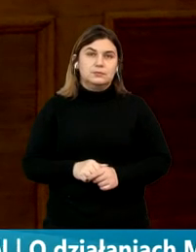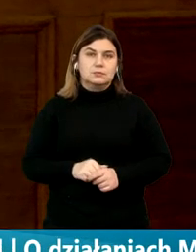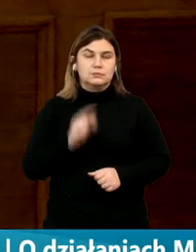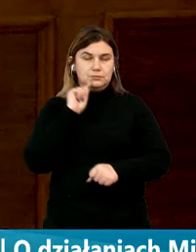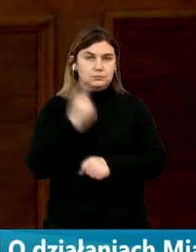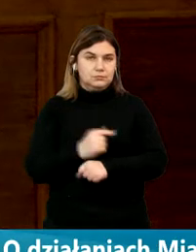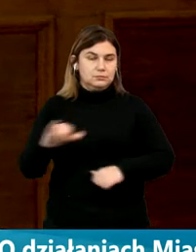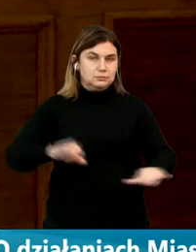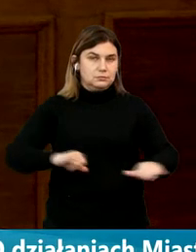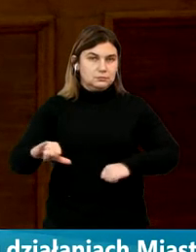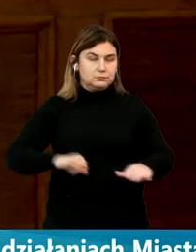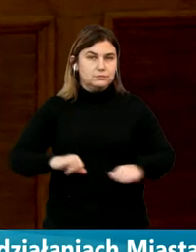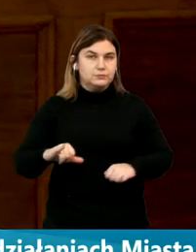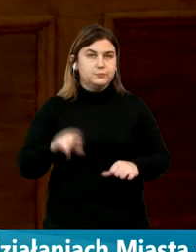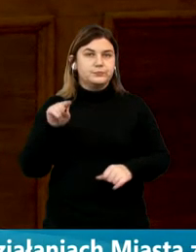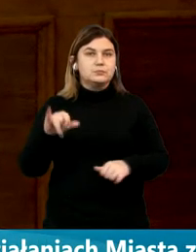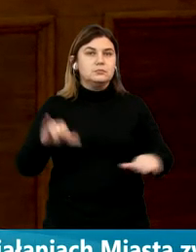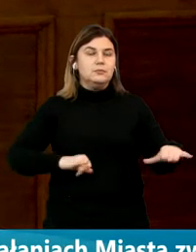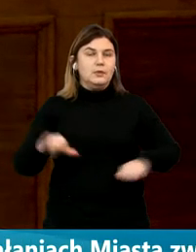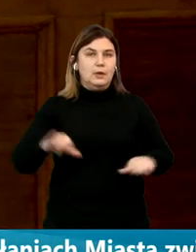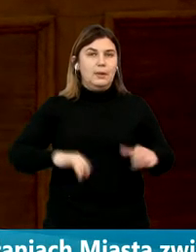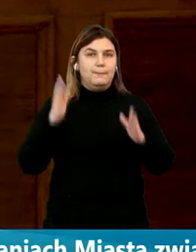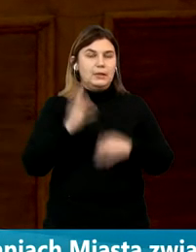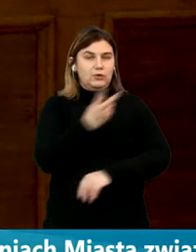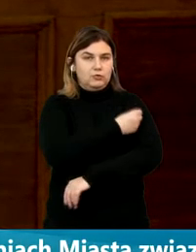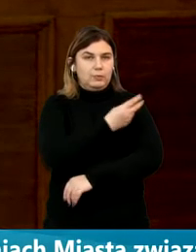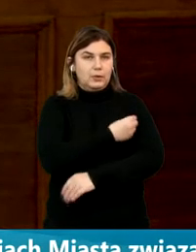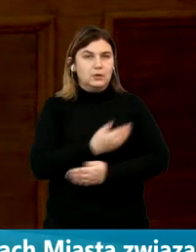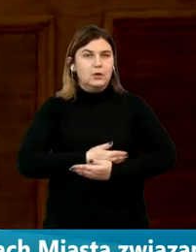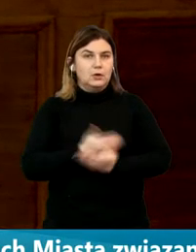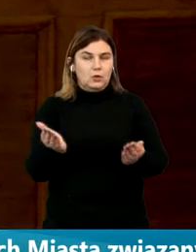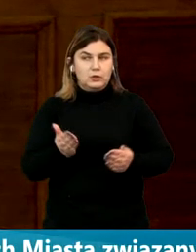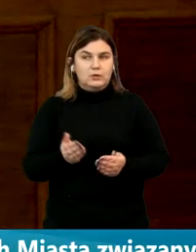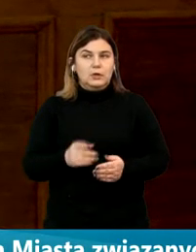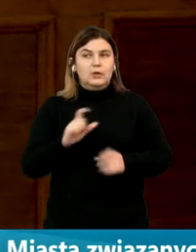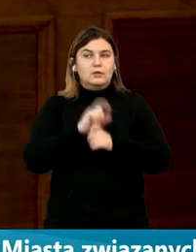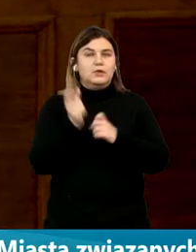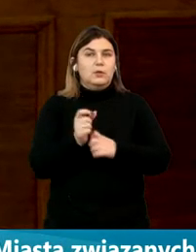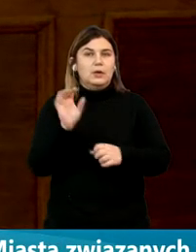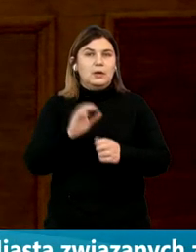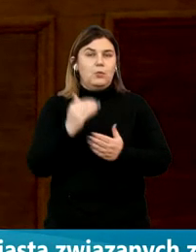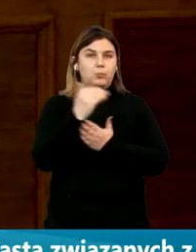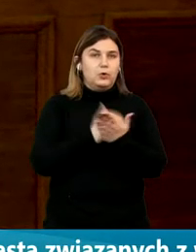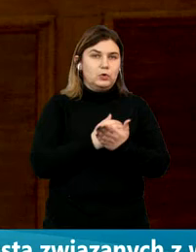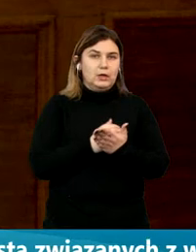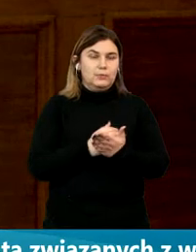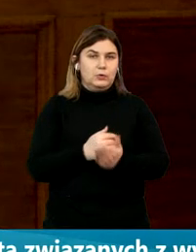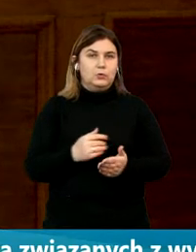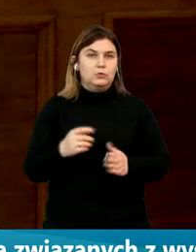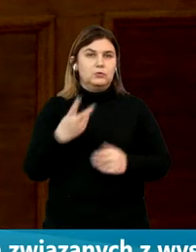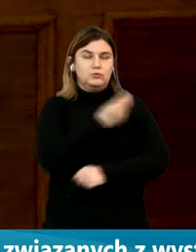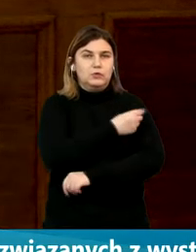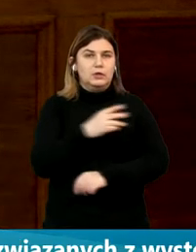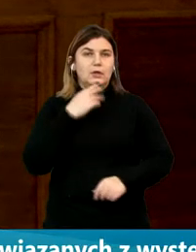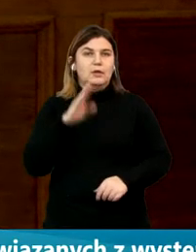decyduje rząd, to rząd będzie dysponentem szczepionek, rząd będzie dysponentem całego programu szczepień, szumnie nazywanego